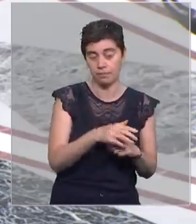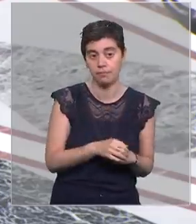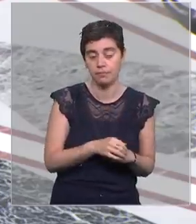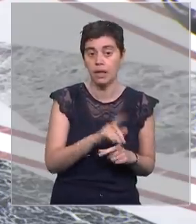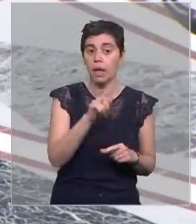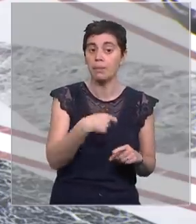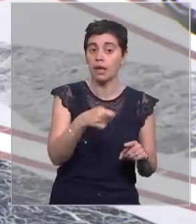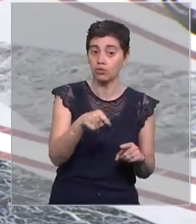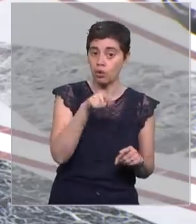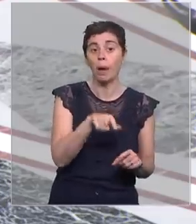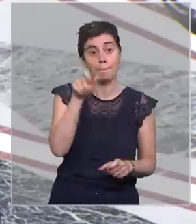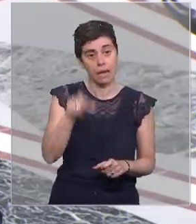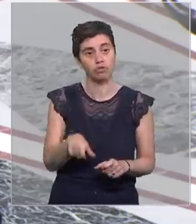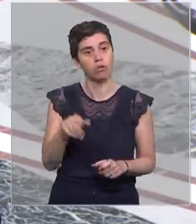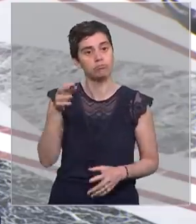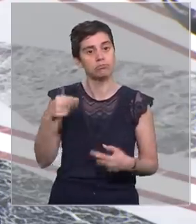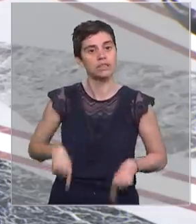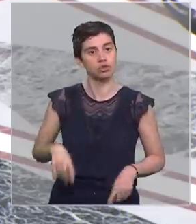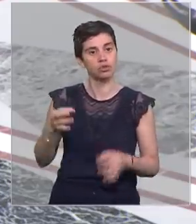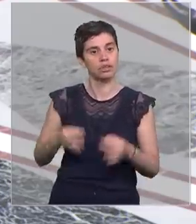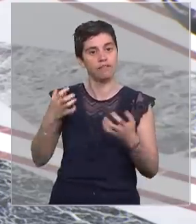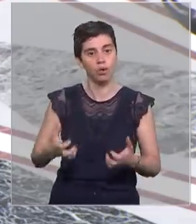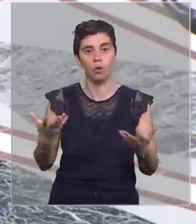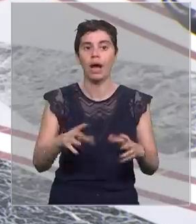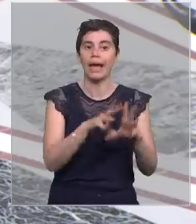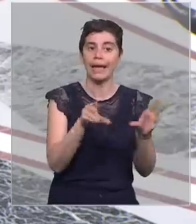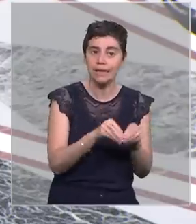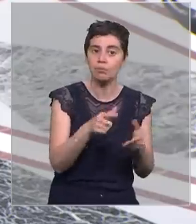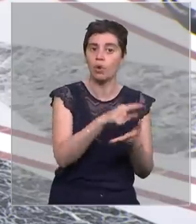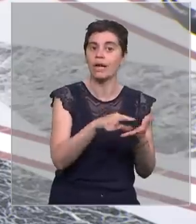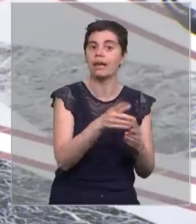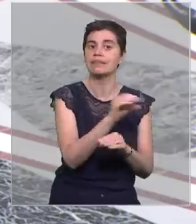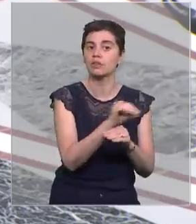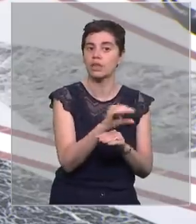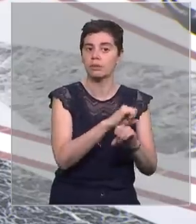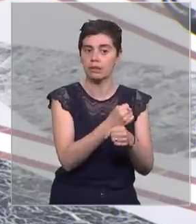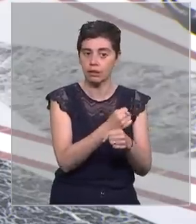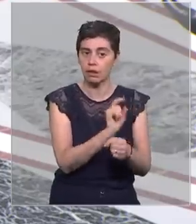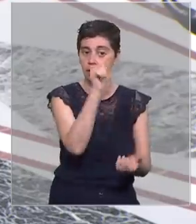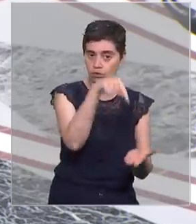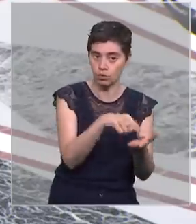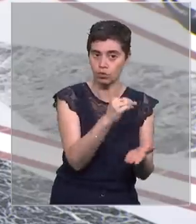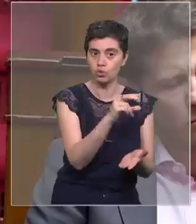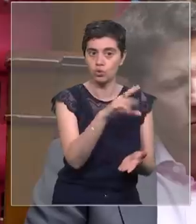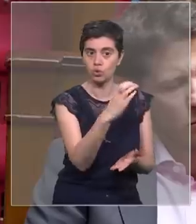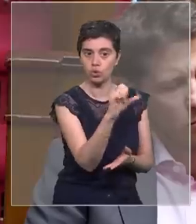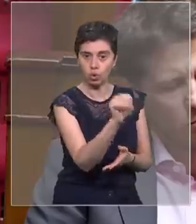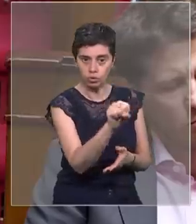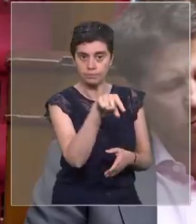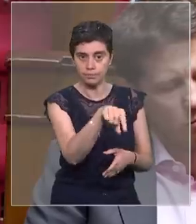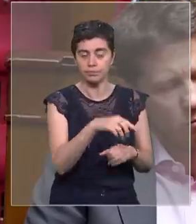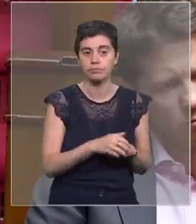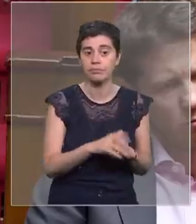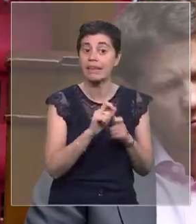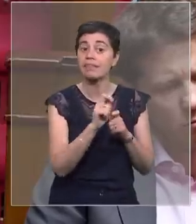du garde. Une équipe locale de sécurité pénitentiaire sera déployée à l'automne prochain à Ducos. Ce type de démarche se